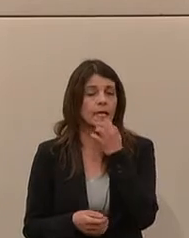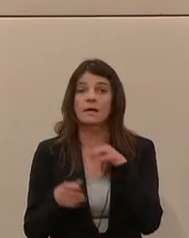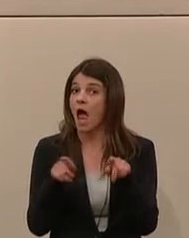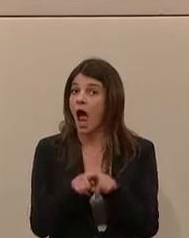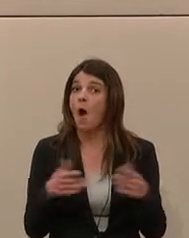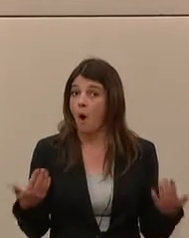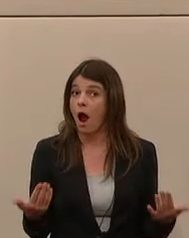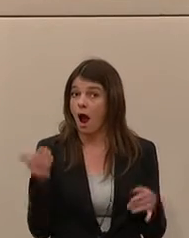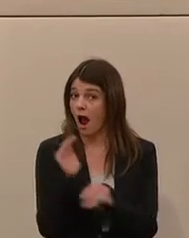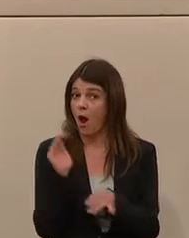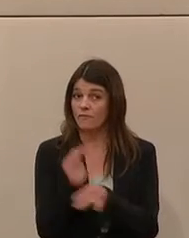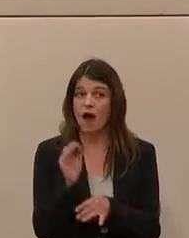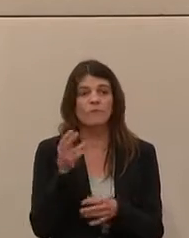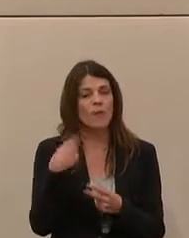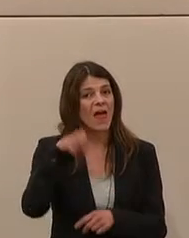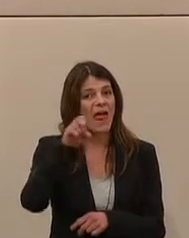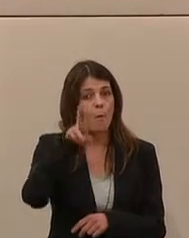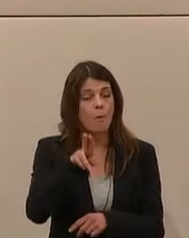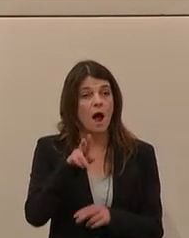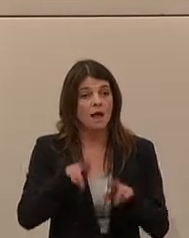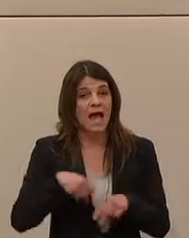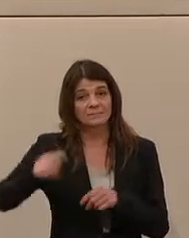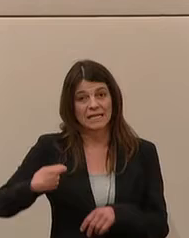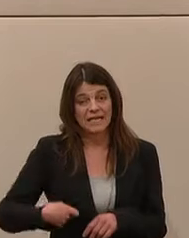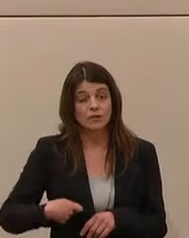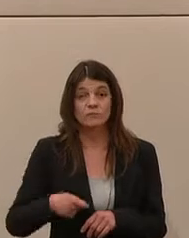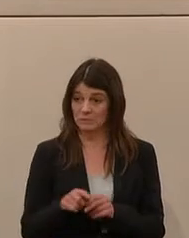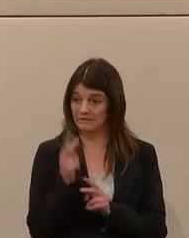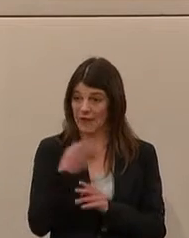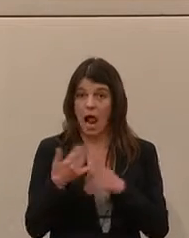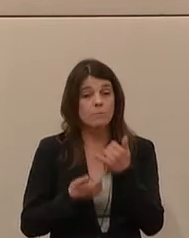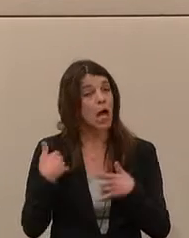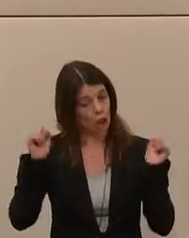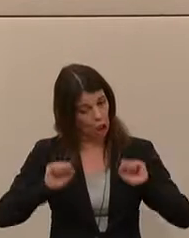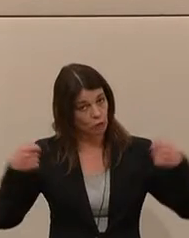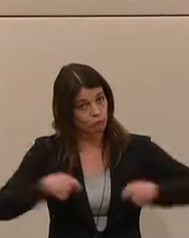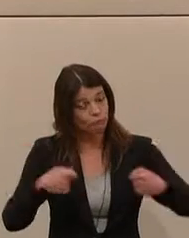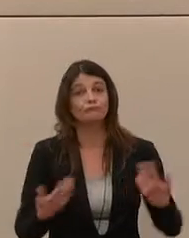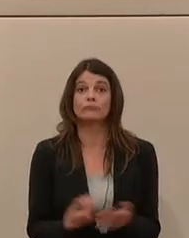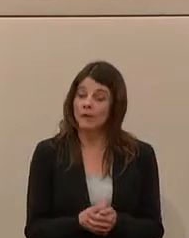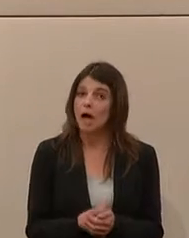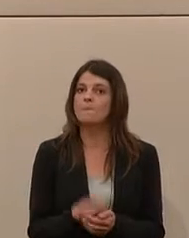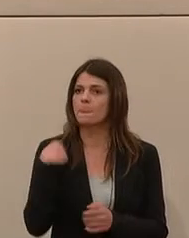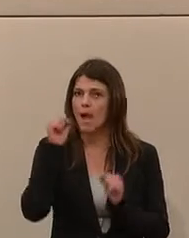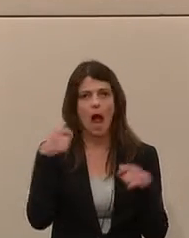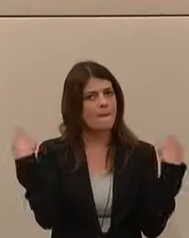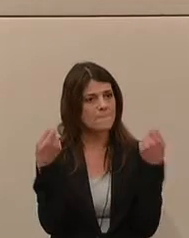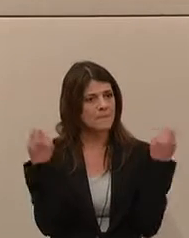die Aufgaben der EU-Ratspräsidentschaft im zweiten Halbjahr finanzieren. Wir können